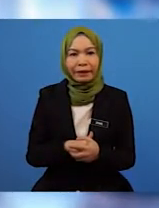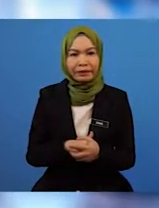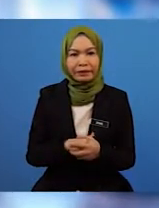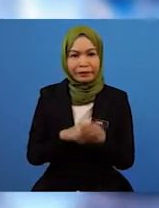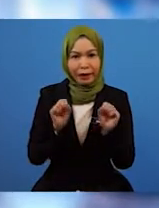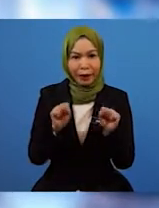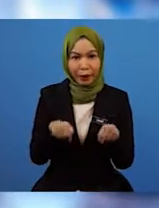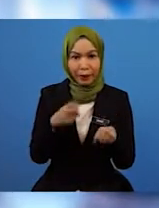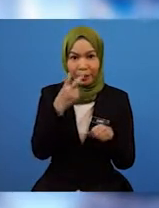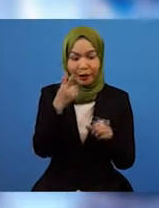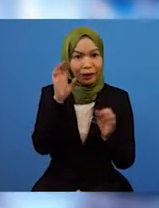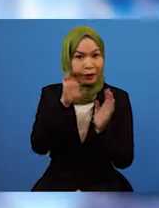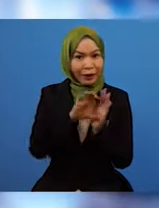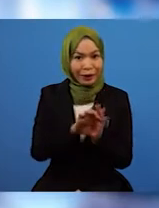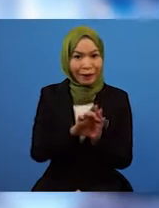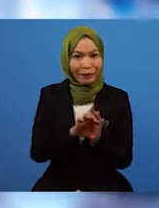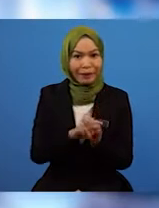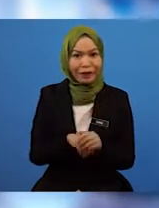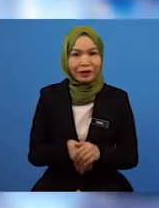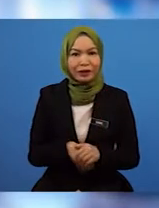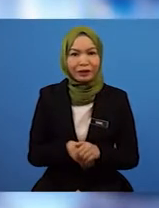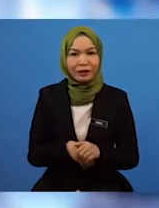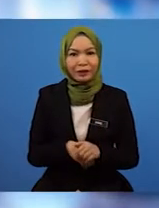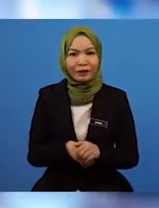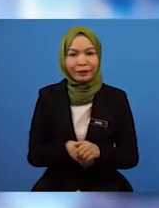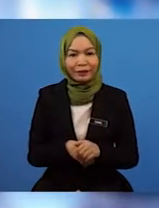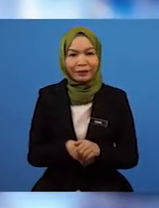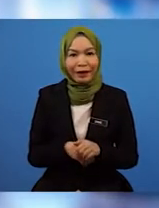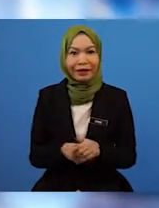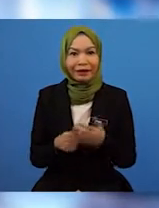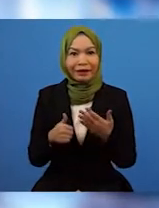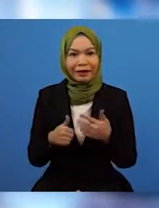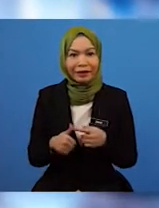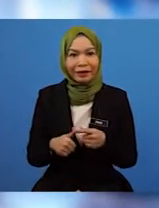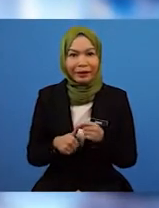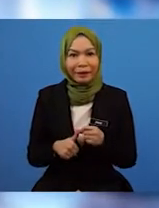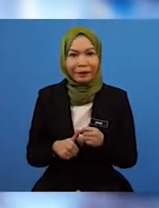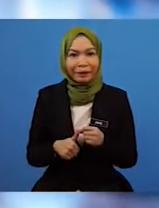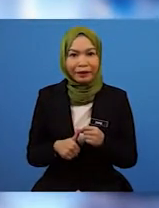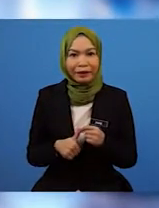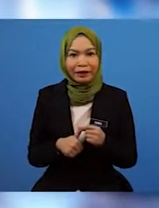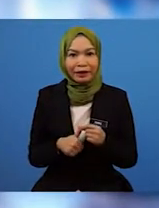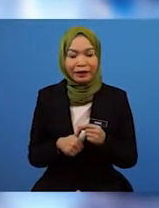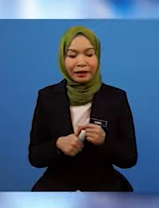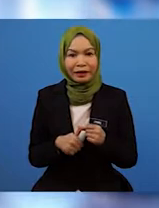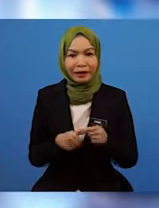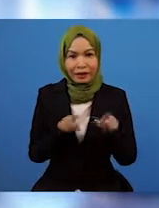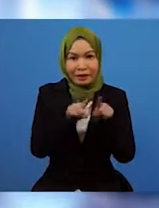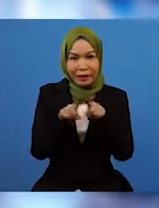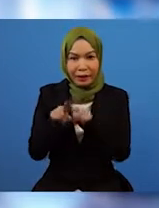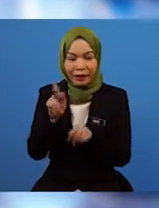pelita. Keenam, kita laraskan kedudukan pelita dengan bongkah kayu.